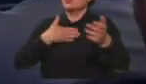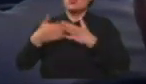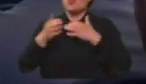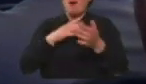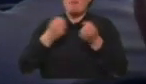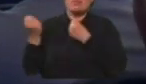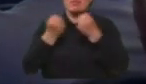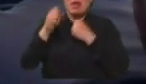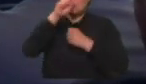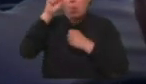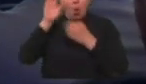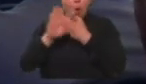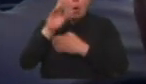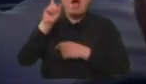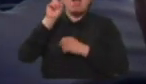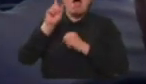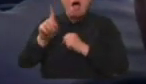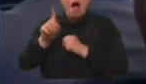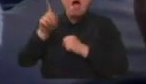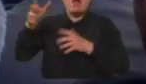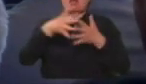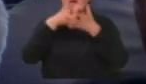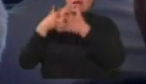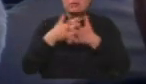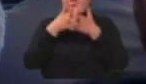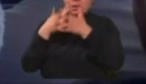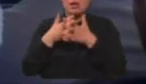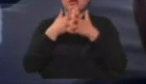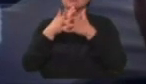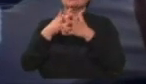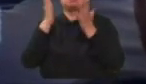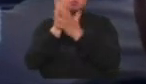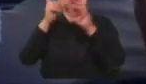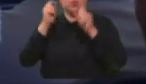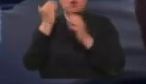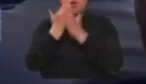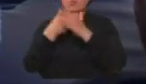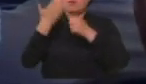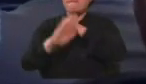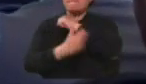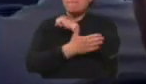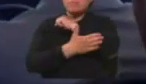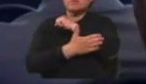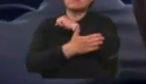transport publiczny. No ale mimo wszystko Stany Zjednoczone uruchomiły